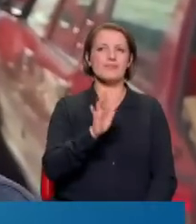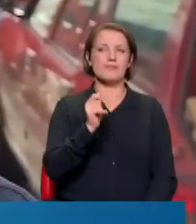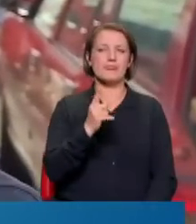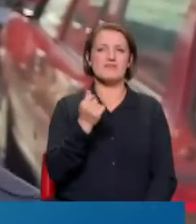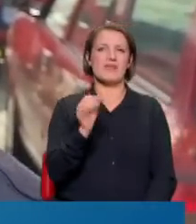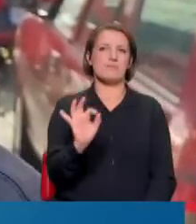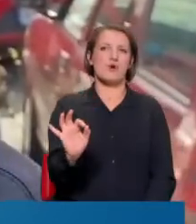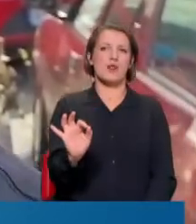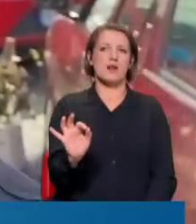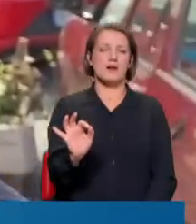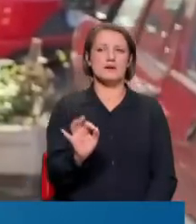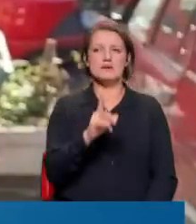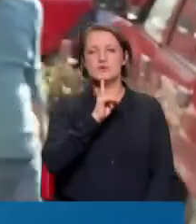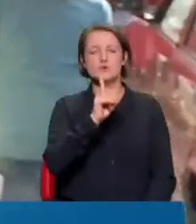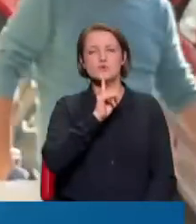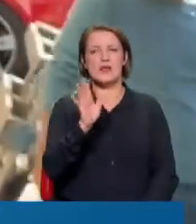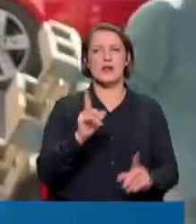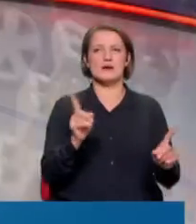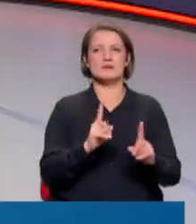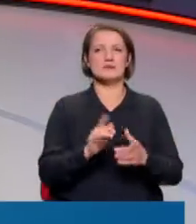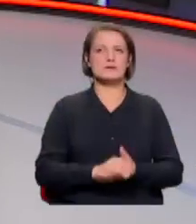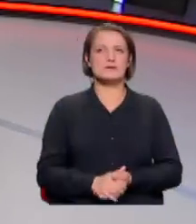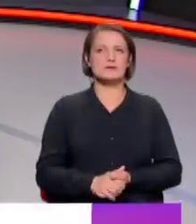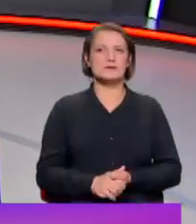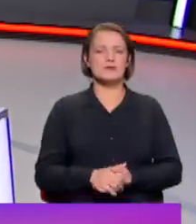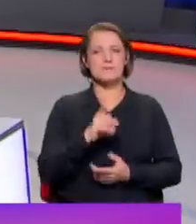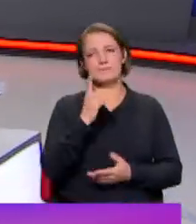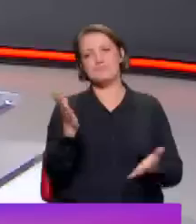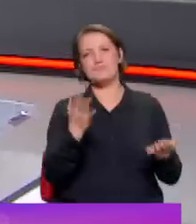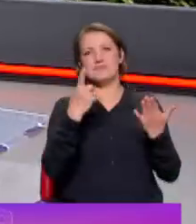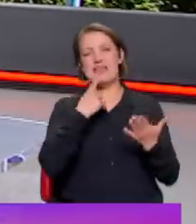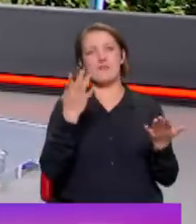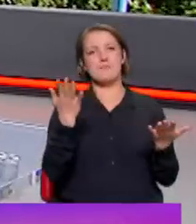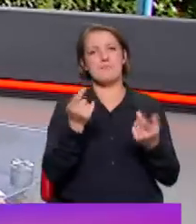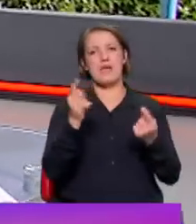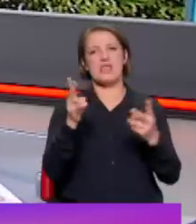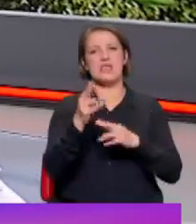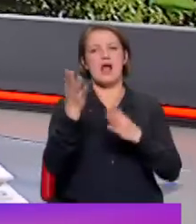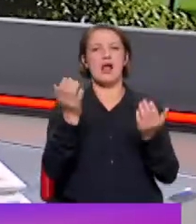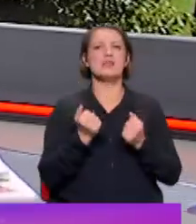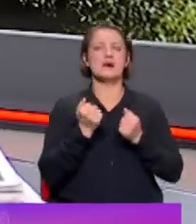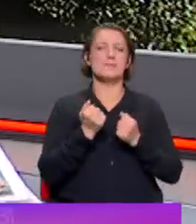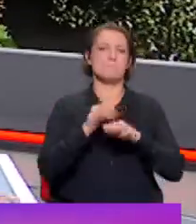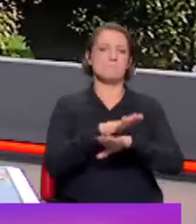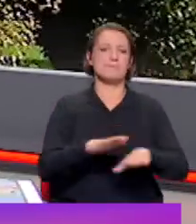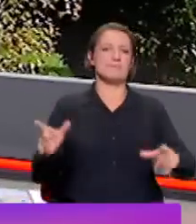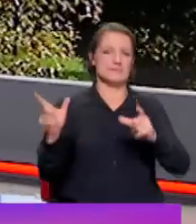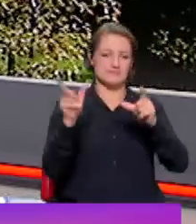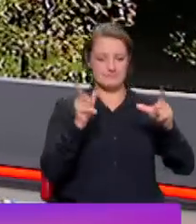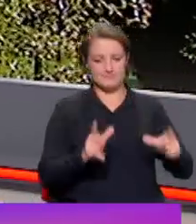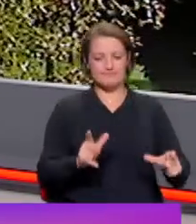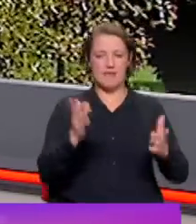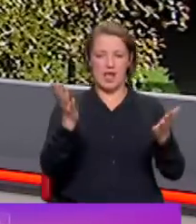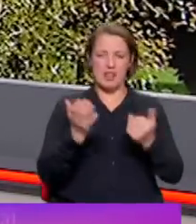fiyatlar bu şekilde bar Bunlar 100-150 arası değişiyor diyelim ki aldık balığı alabildik sofraya koyduk